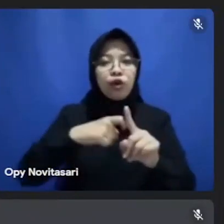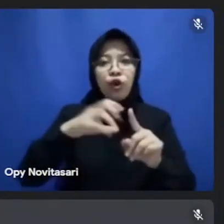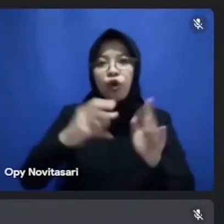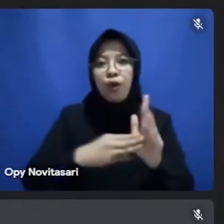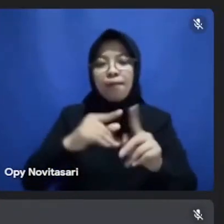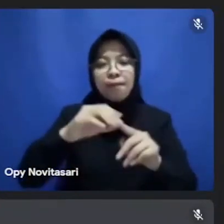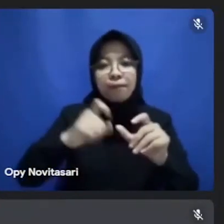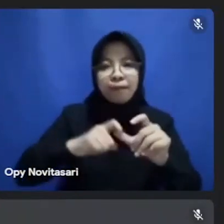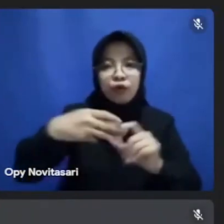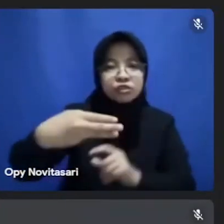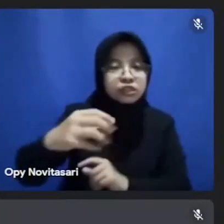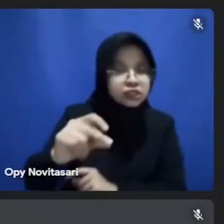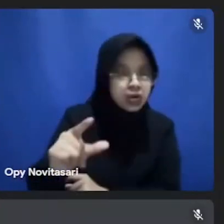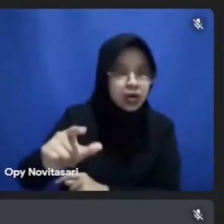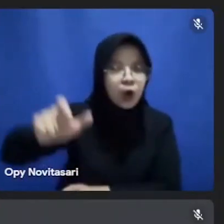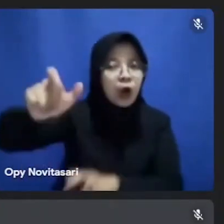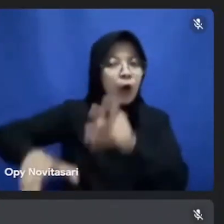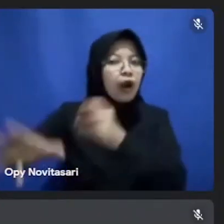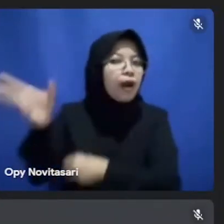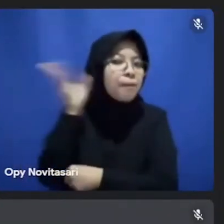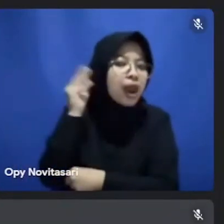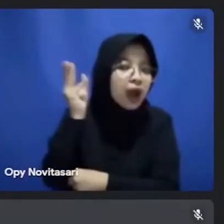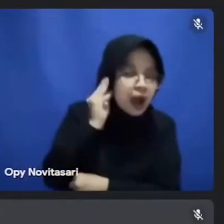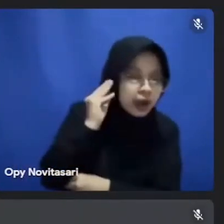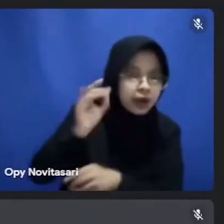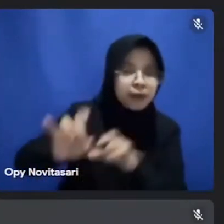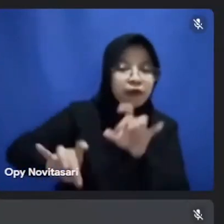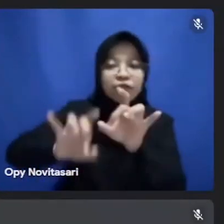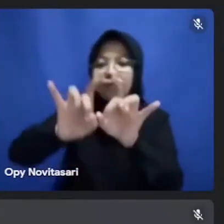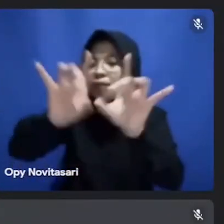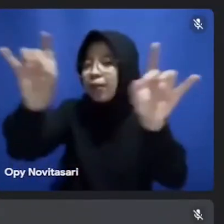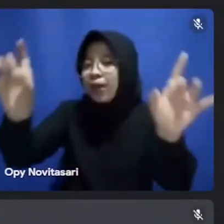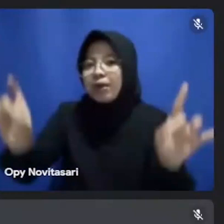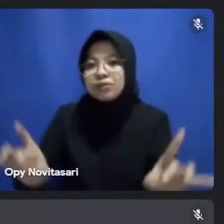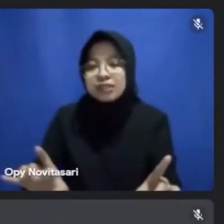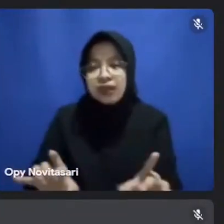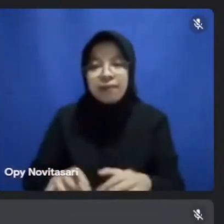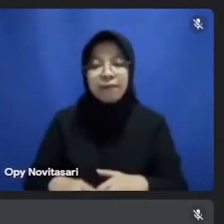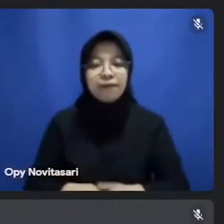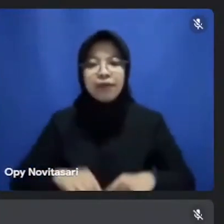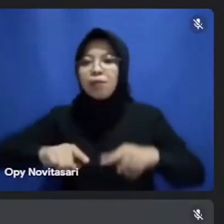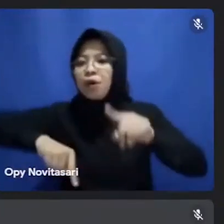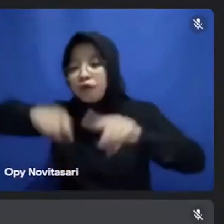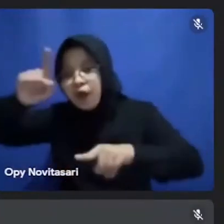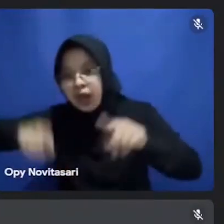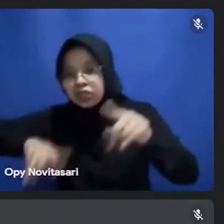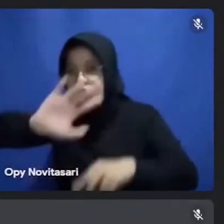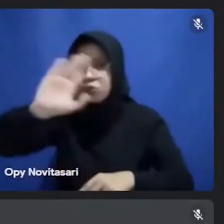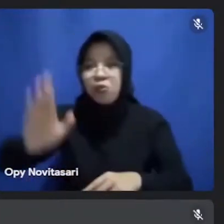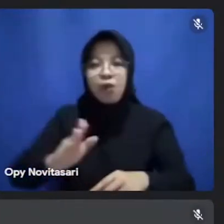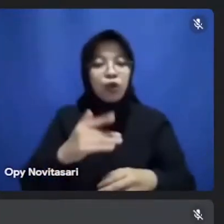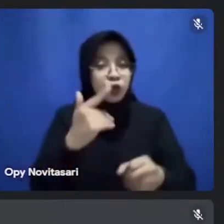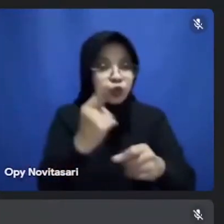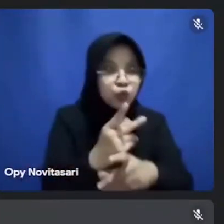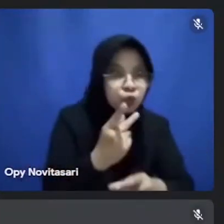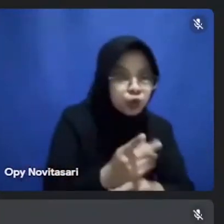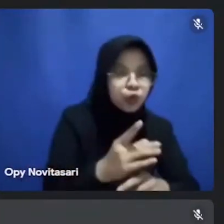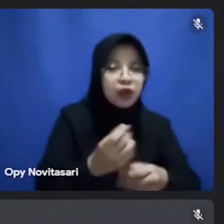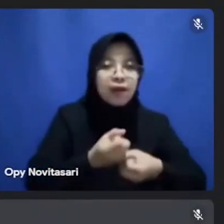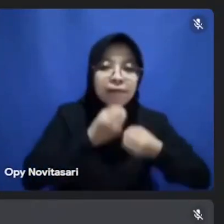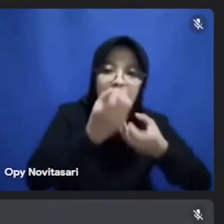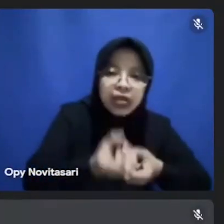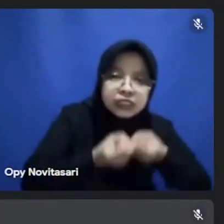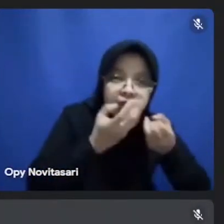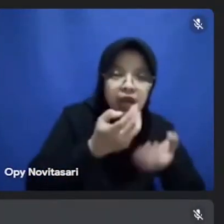pendengar-pendengar yang beragam lalu juga ee ee pendidik ee penul